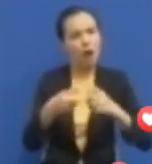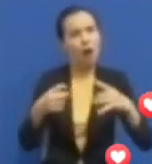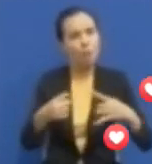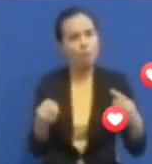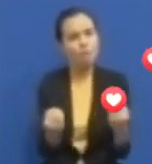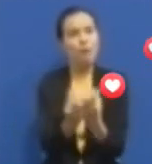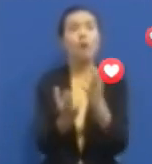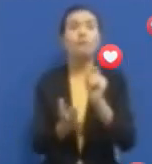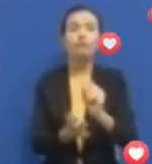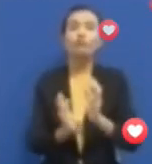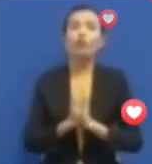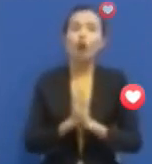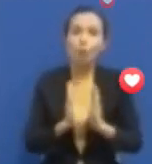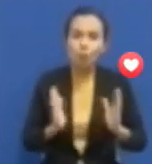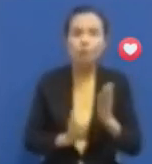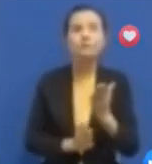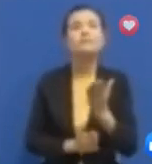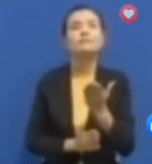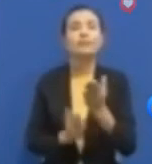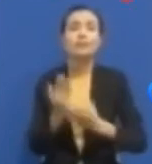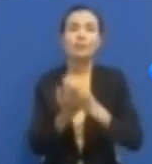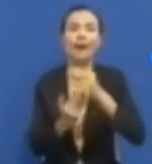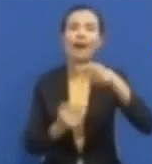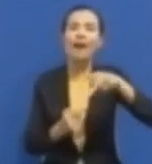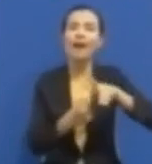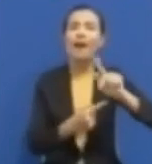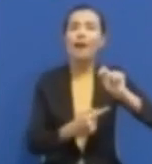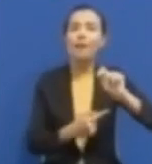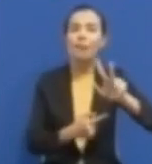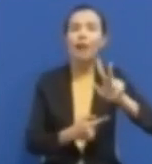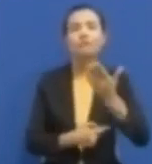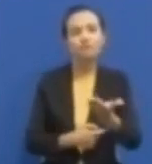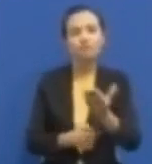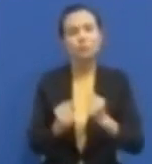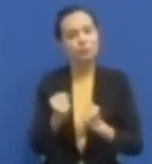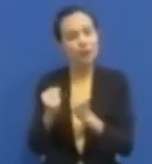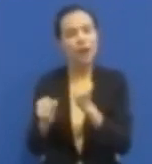คุณสภาพัฒน์อีกครั้งหนึ่งนะครับที่ท่านได้พยายามทำหน้าที่อันนี้เป็นอย่างดีขอขอบพระคุณครับ